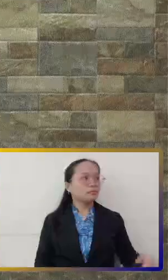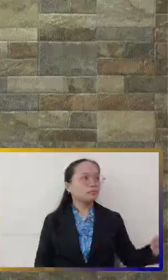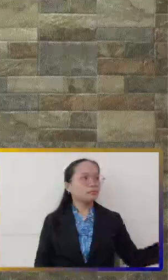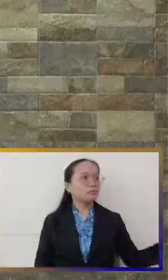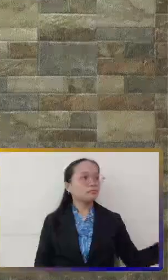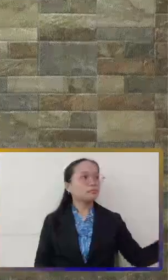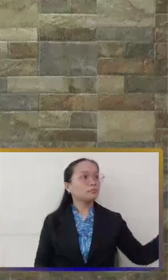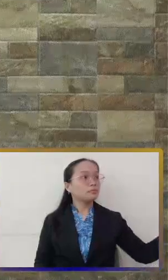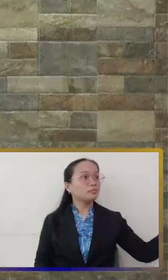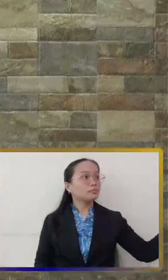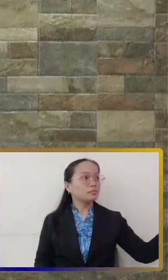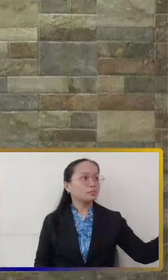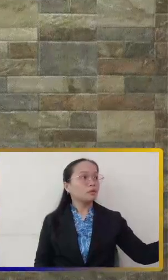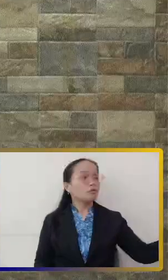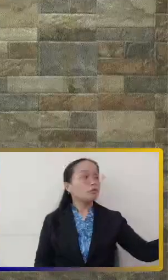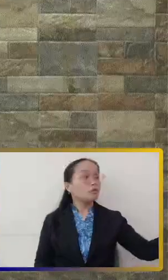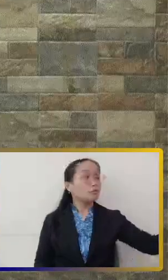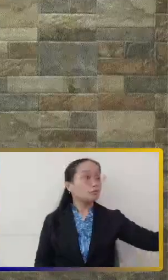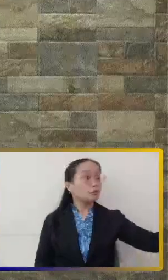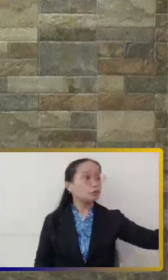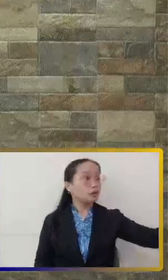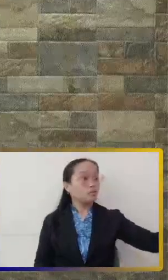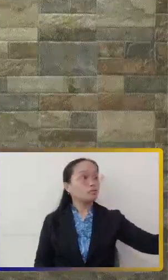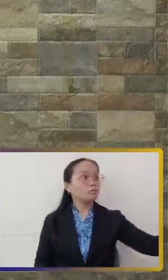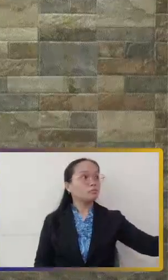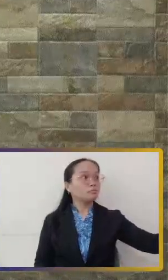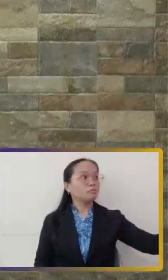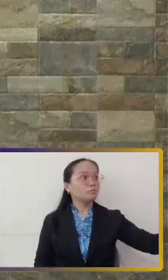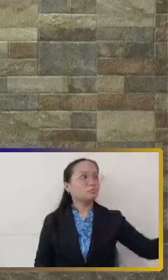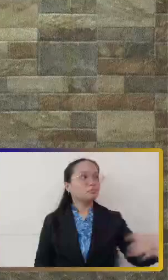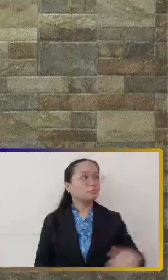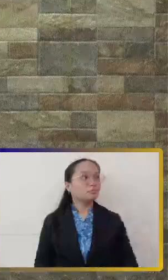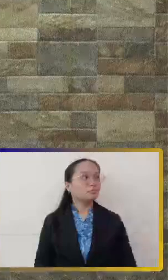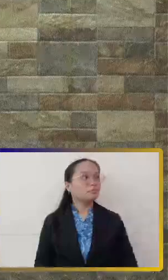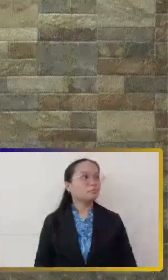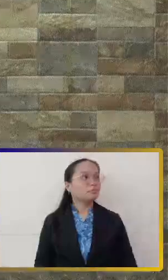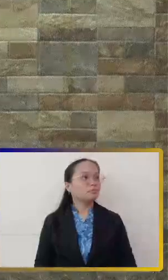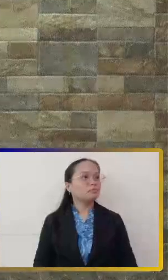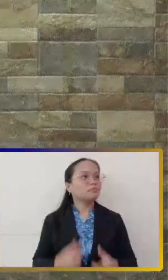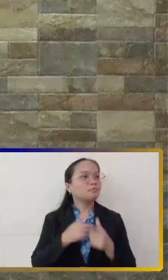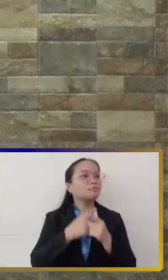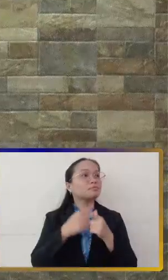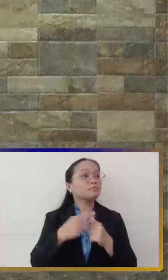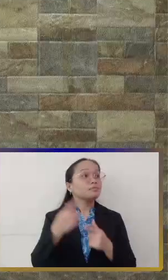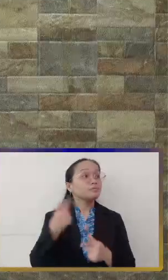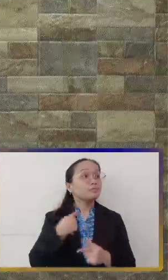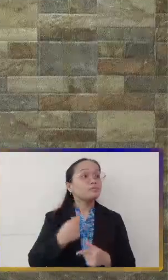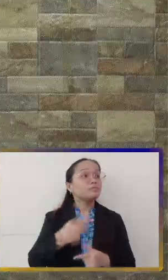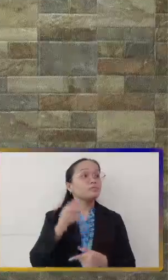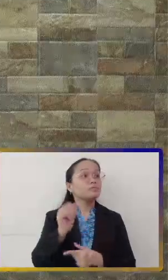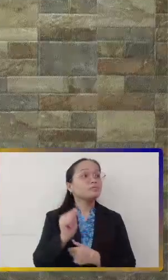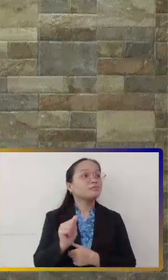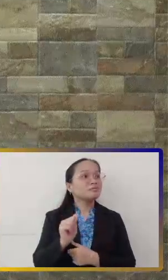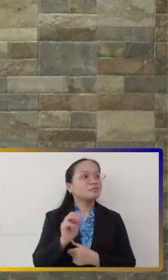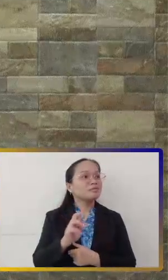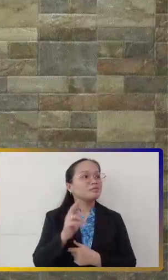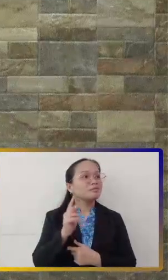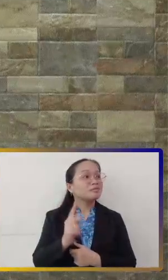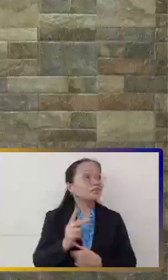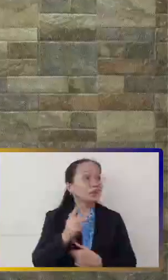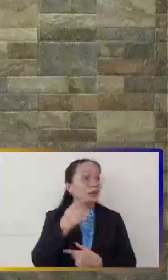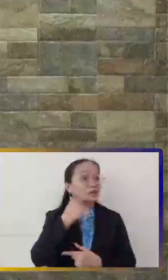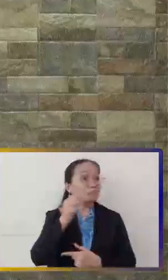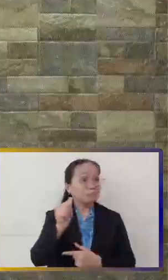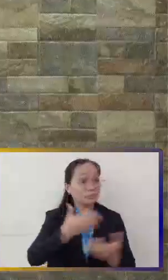the guards, yung nagagwardya po doon sa Ark of the Covenant. That is in the mercy seat, mga